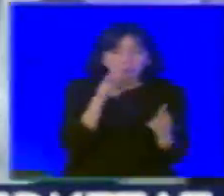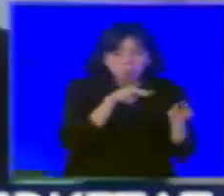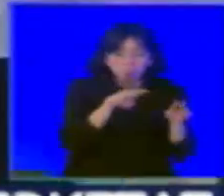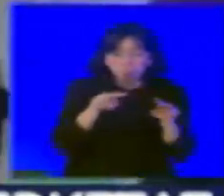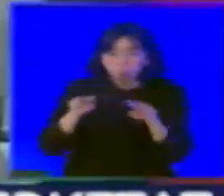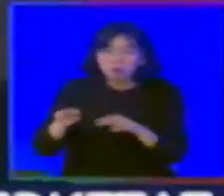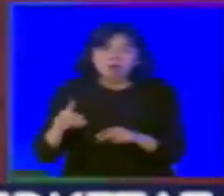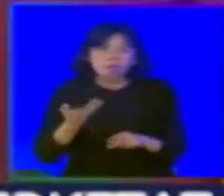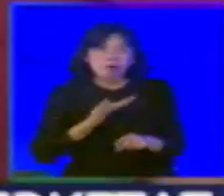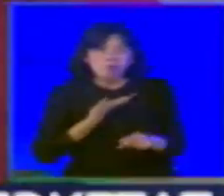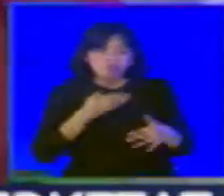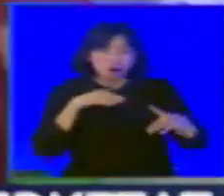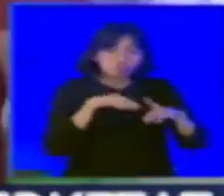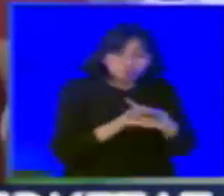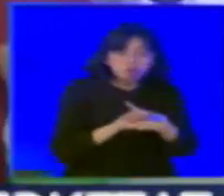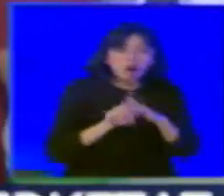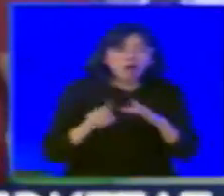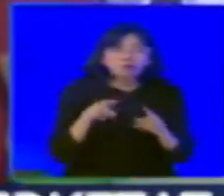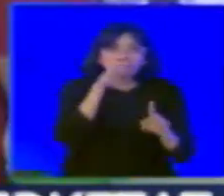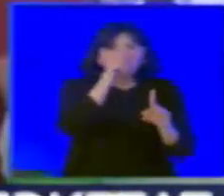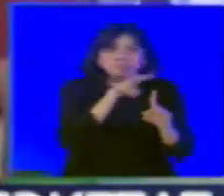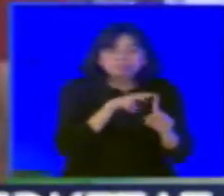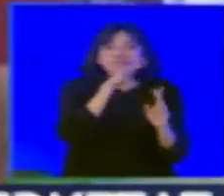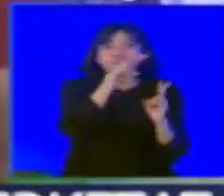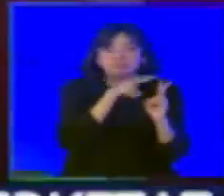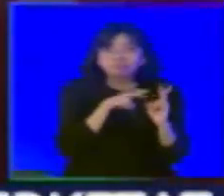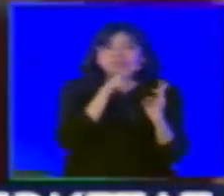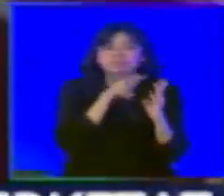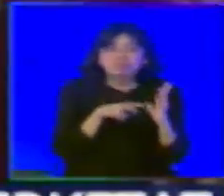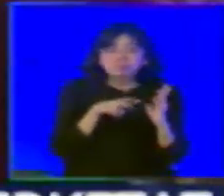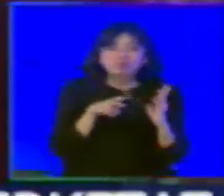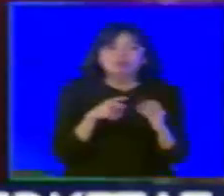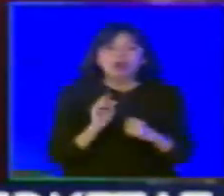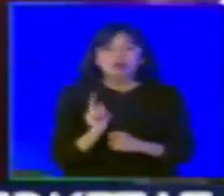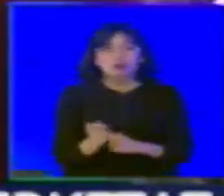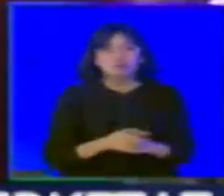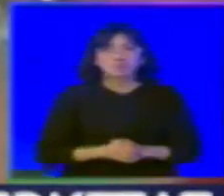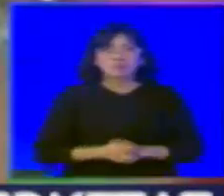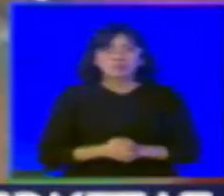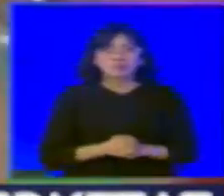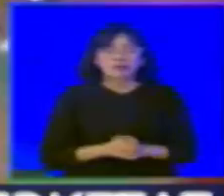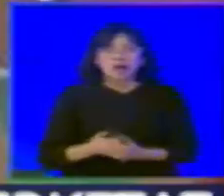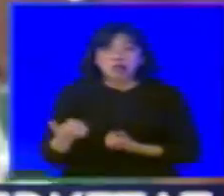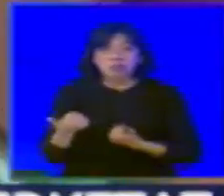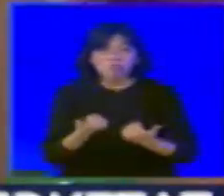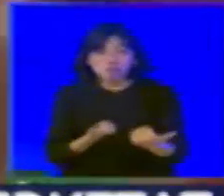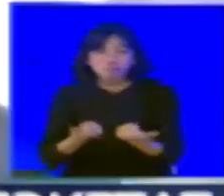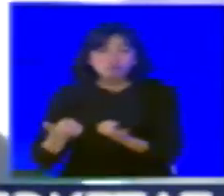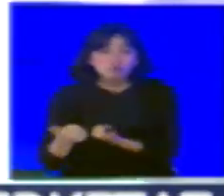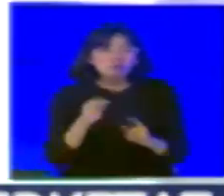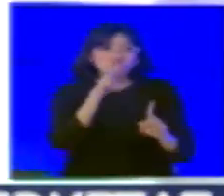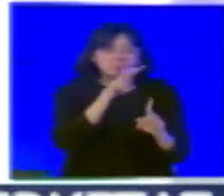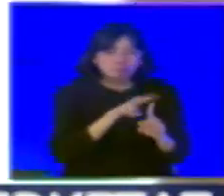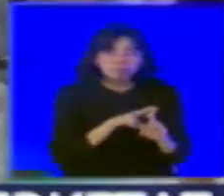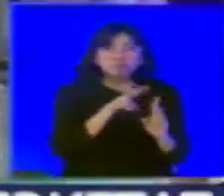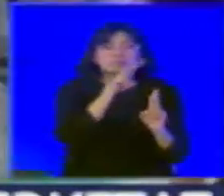Seluruh akses masuk istana dijaga petugas yang dilengkapi dengan alat pemindai suhu tubuh atau termoscanner. Satu persatu tamu yang hadir di Istana Kepresidenan